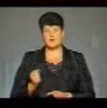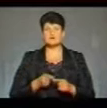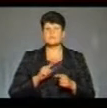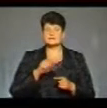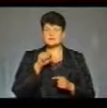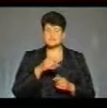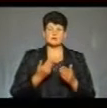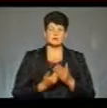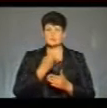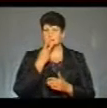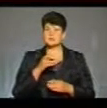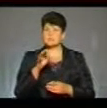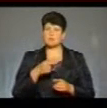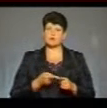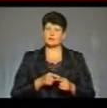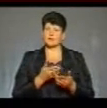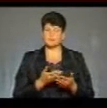випуску дивіться про таке.